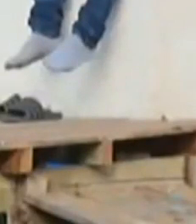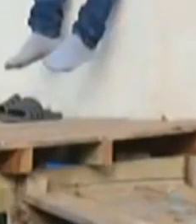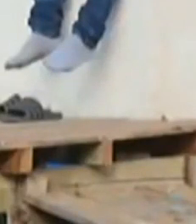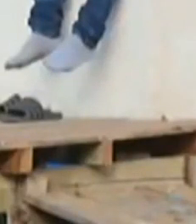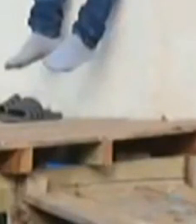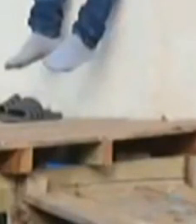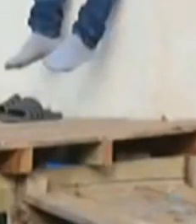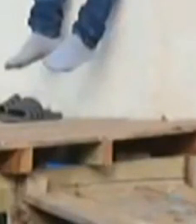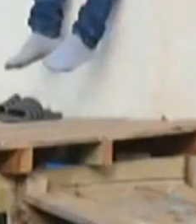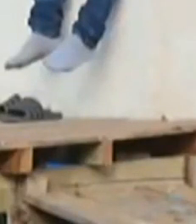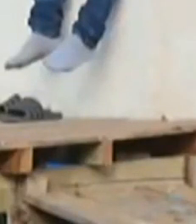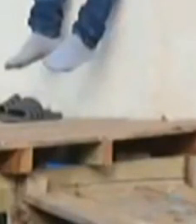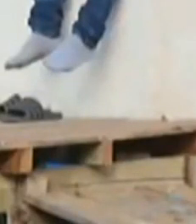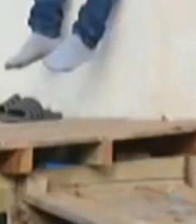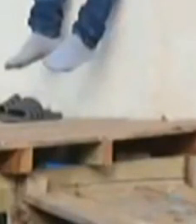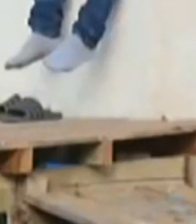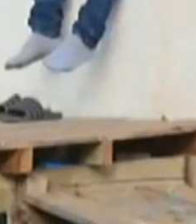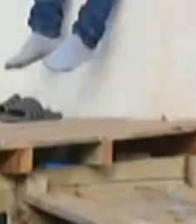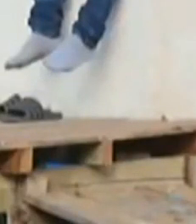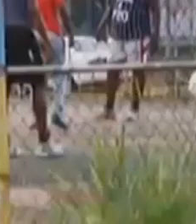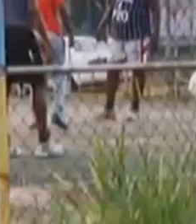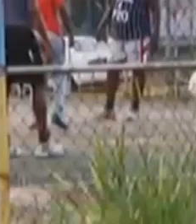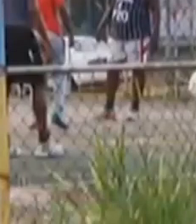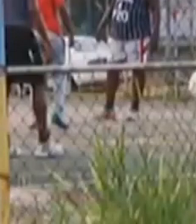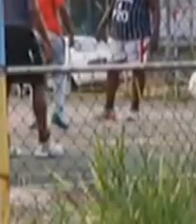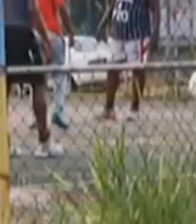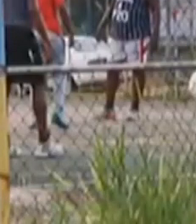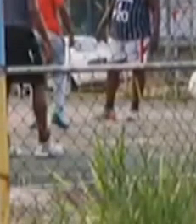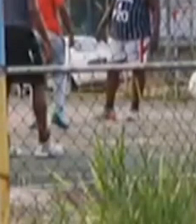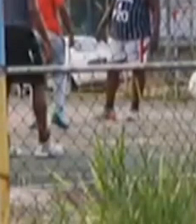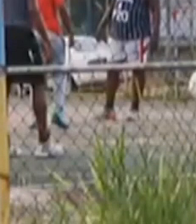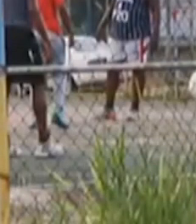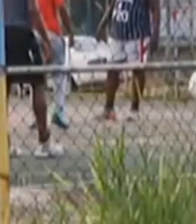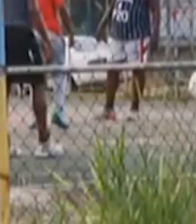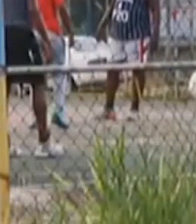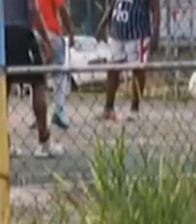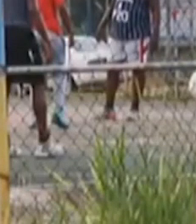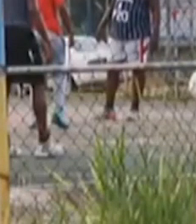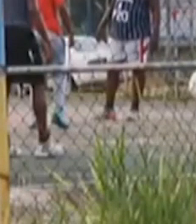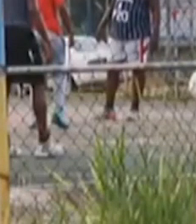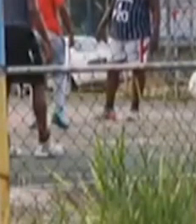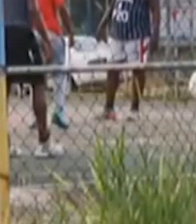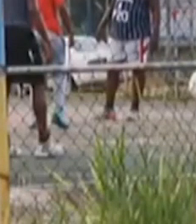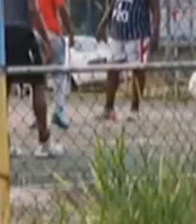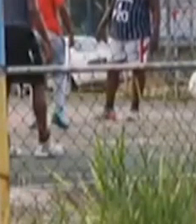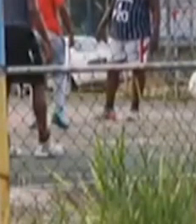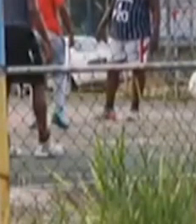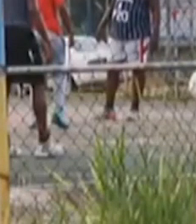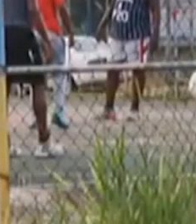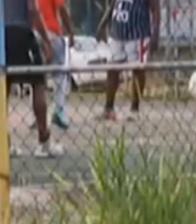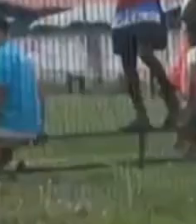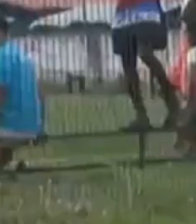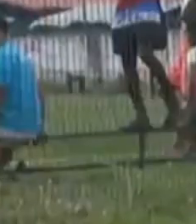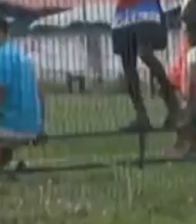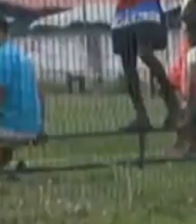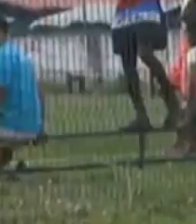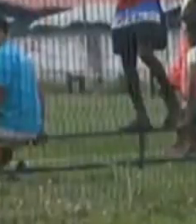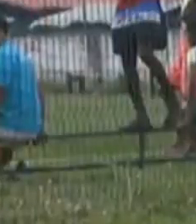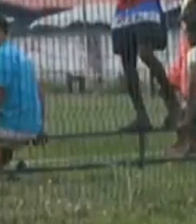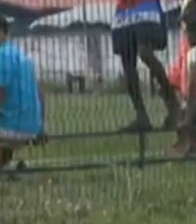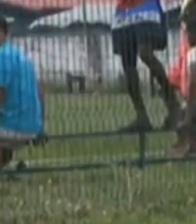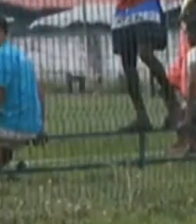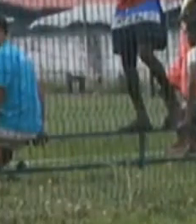En dat is mijn bezorgdheid. Terwijl we zien dat de situatie stabiel is in Suriname, zien we toch dat